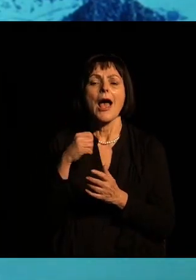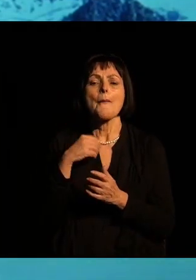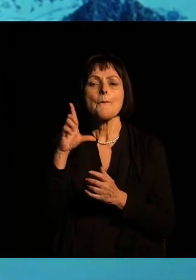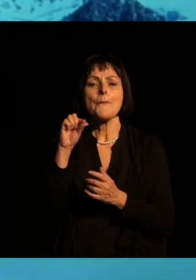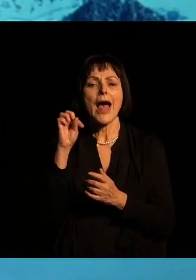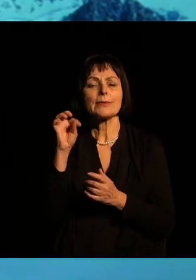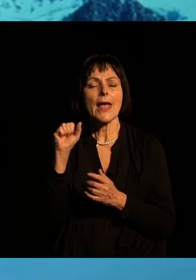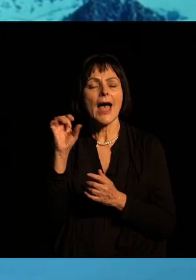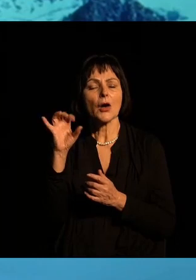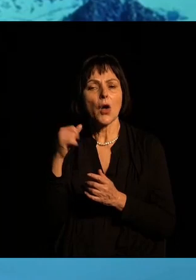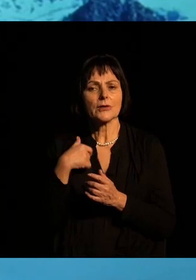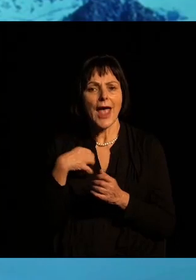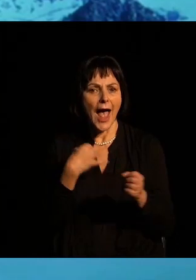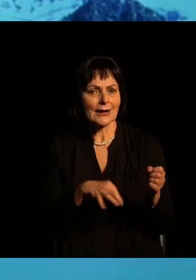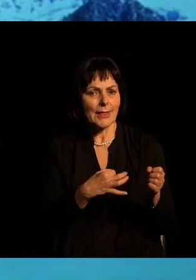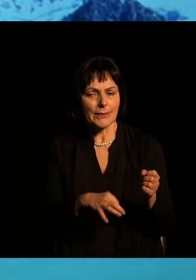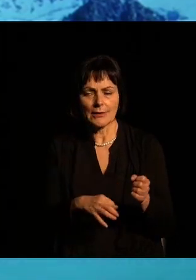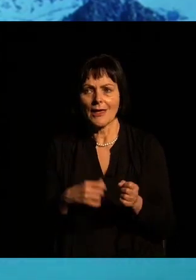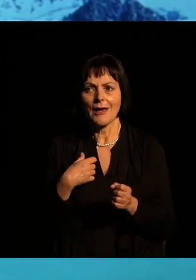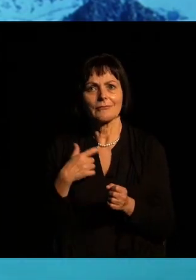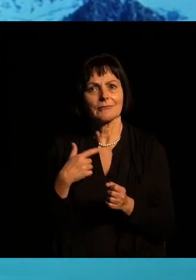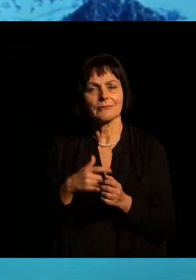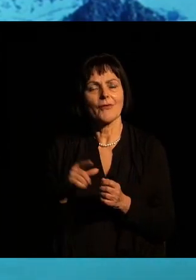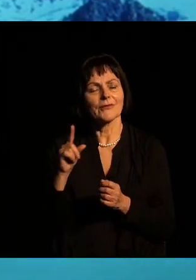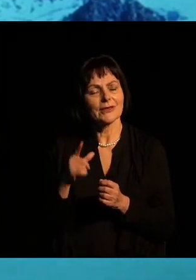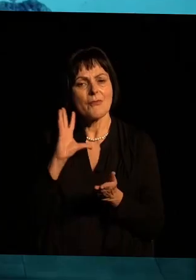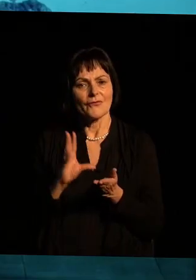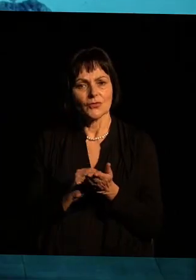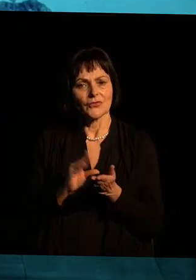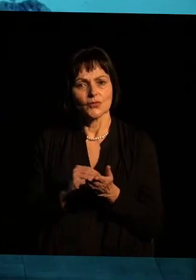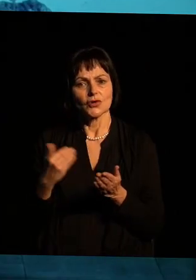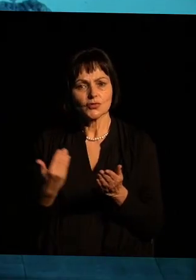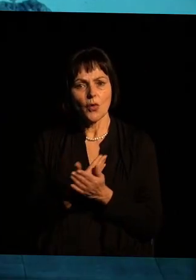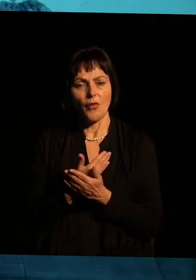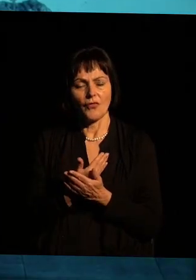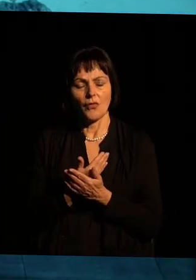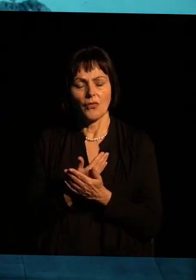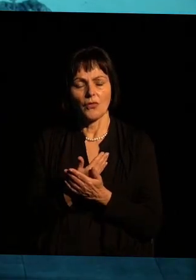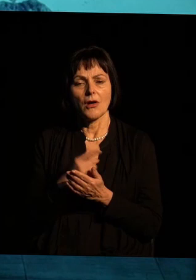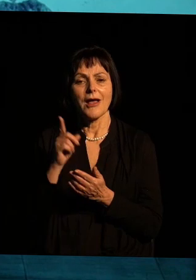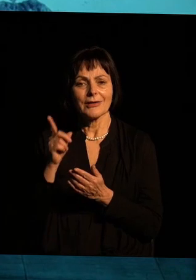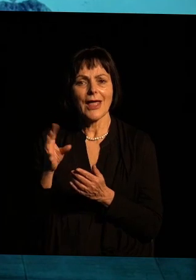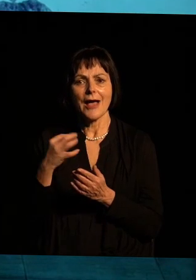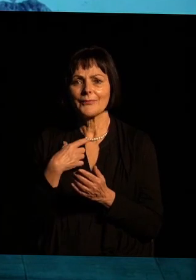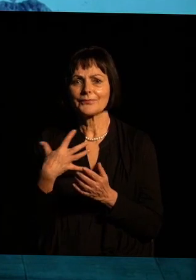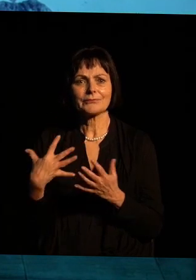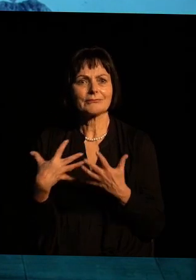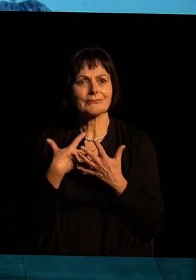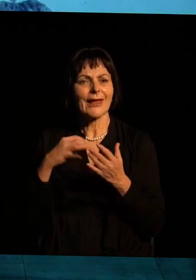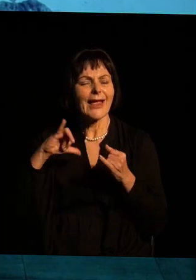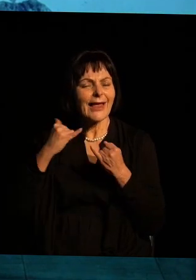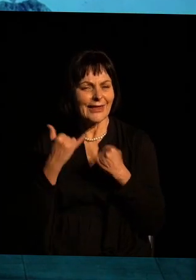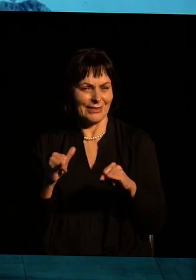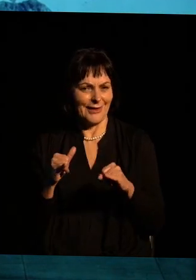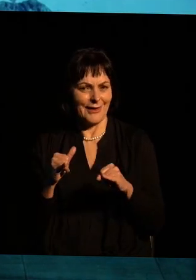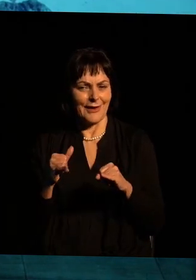argentyńskiej Patagonii? No więc powtórzę tutaj znów, że ta egzotyka, ale